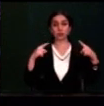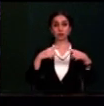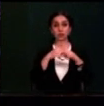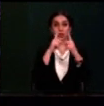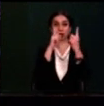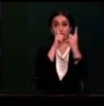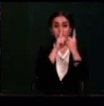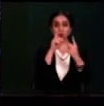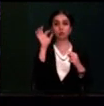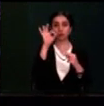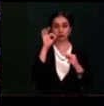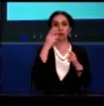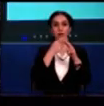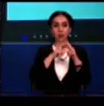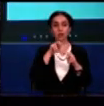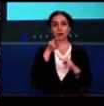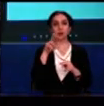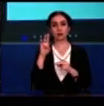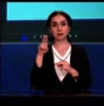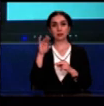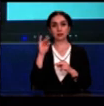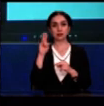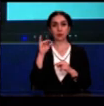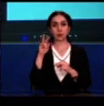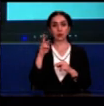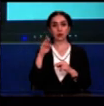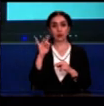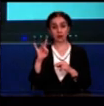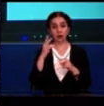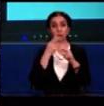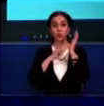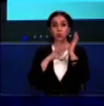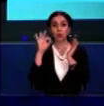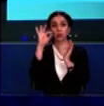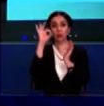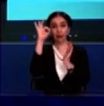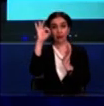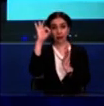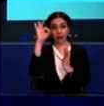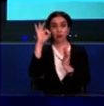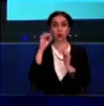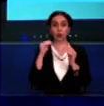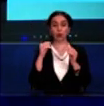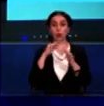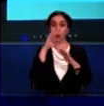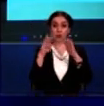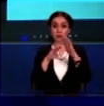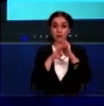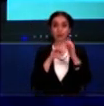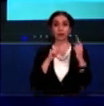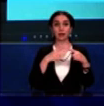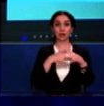перпендикуляр деп айтар едик. Перпендикулярымыз фақат 90 градус остыда кесишады. Бу нуқтада биттегина